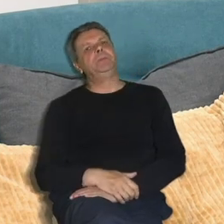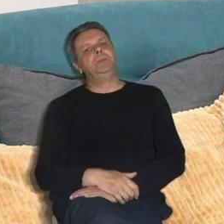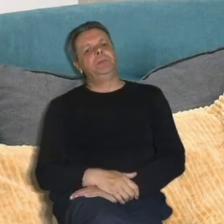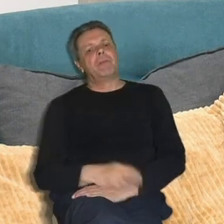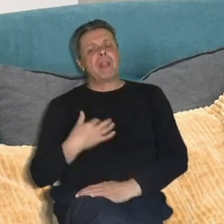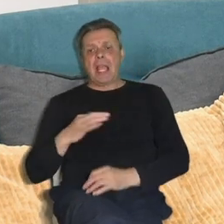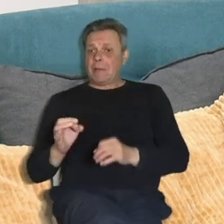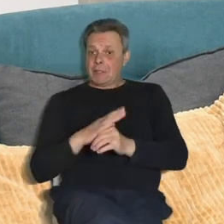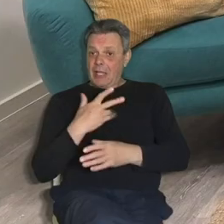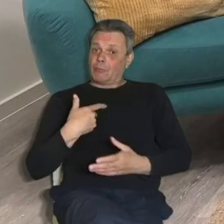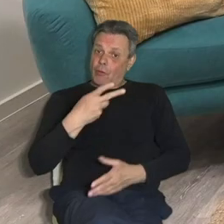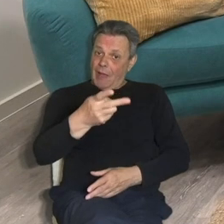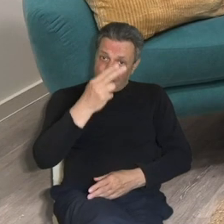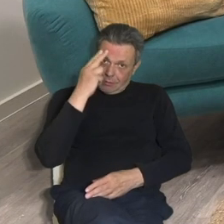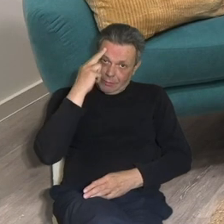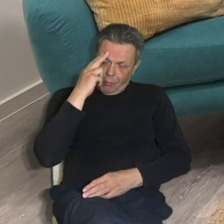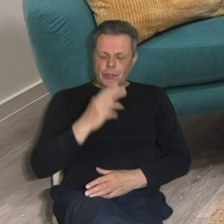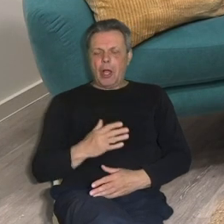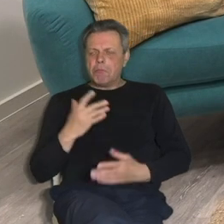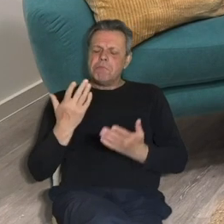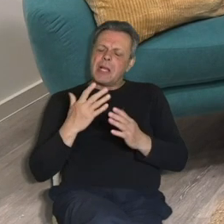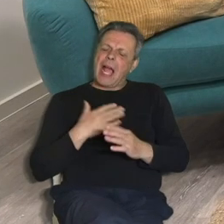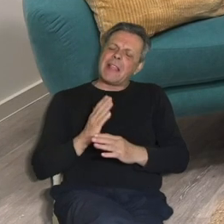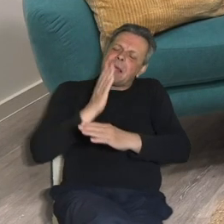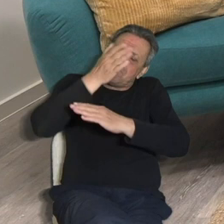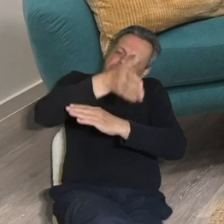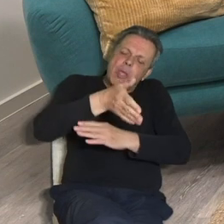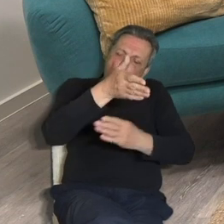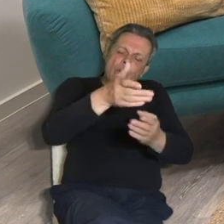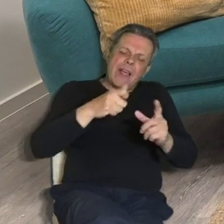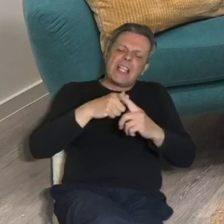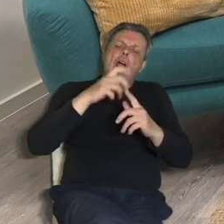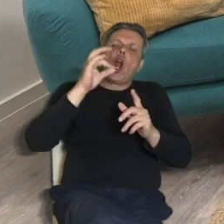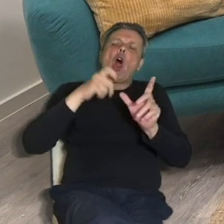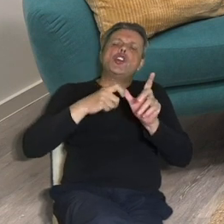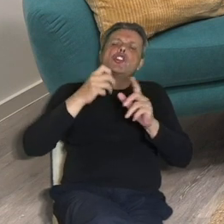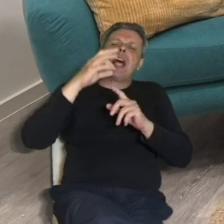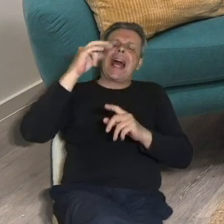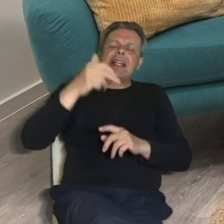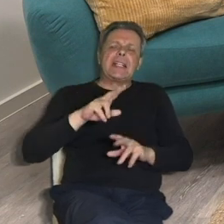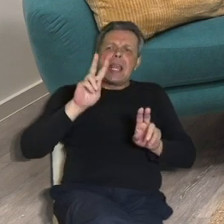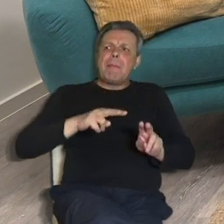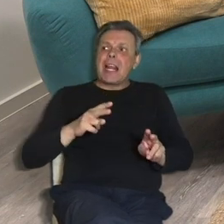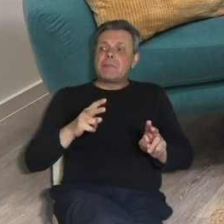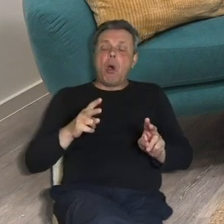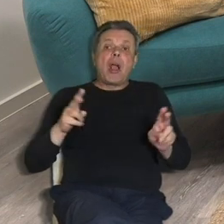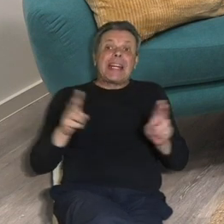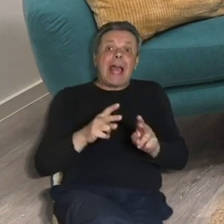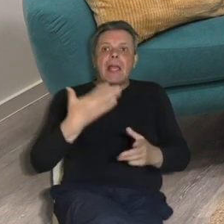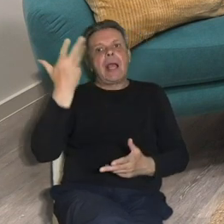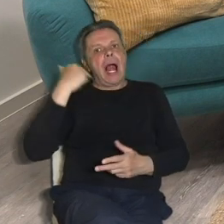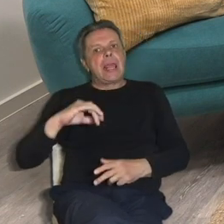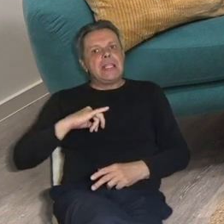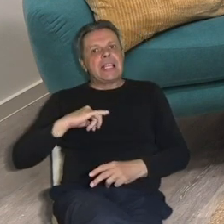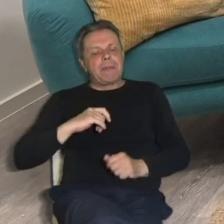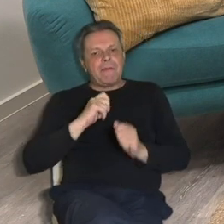Sretan sam što sam vas upoznao prilikom posjete Kloštru i imali smo kratki, ali zanimljiv razgovor. Je, danas